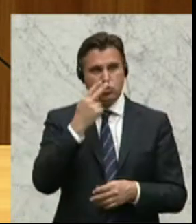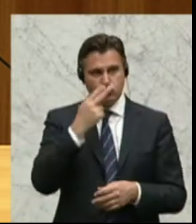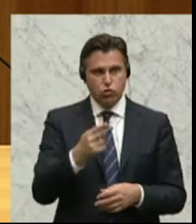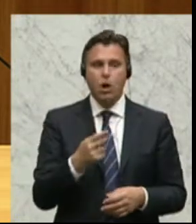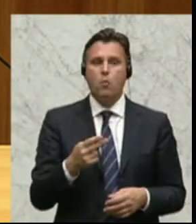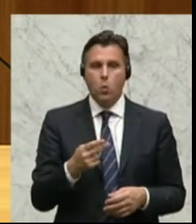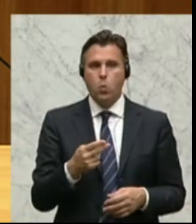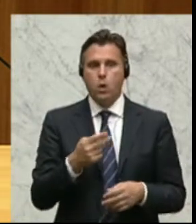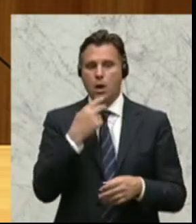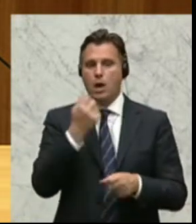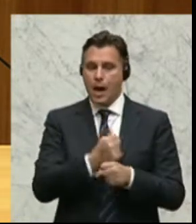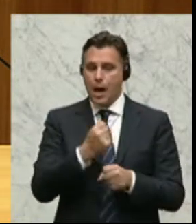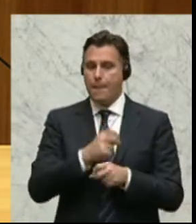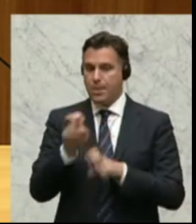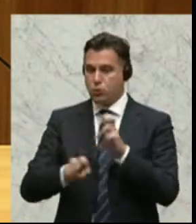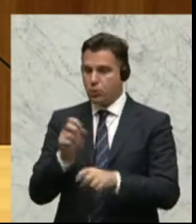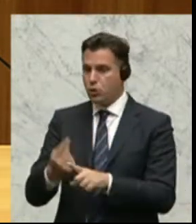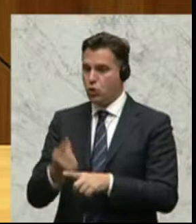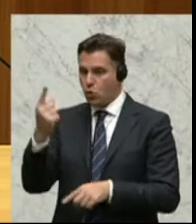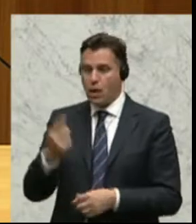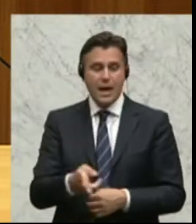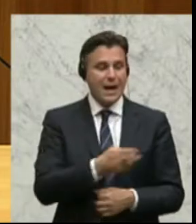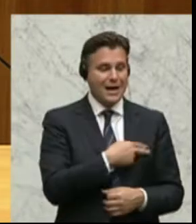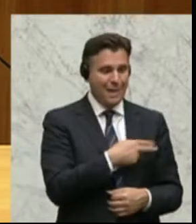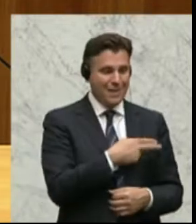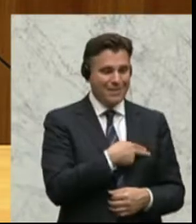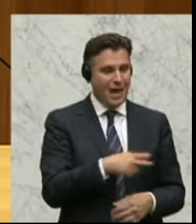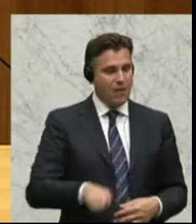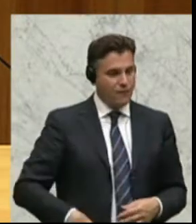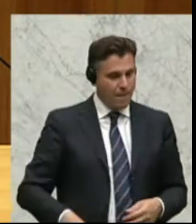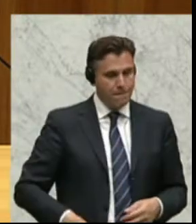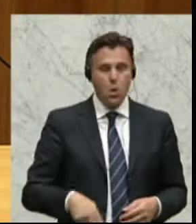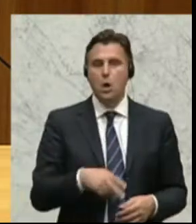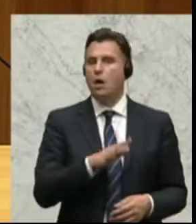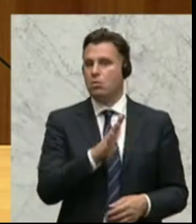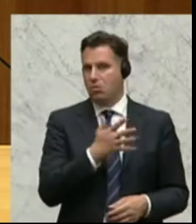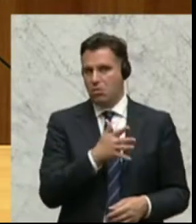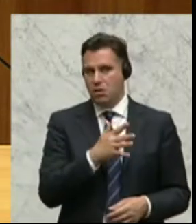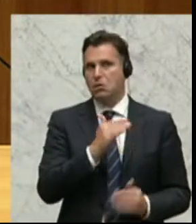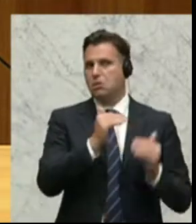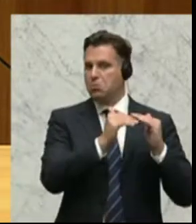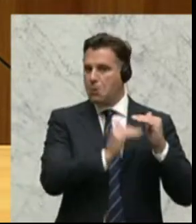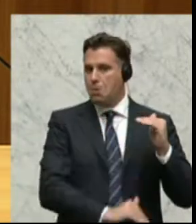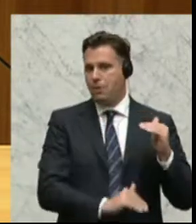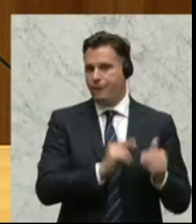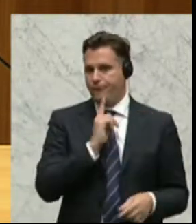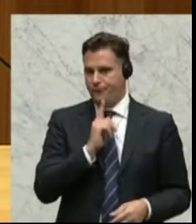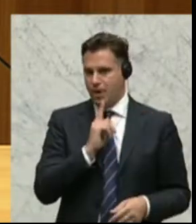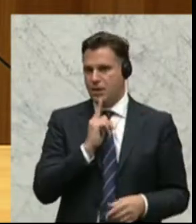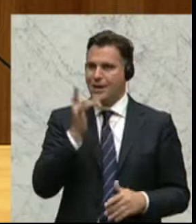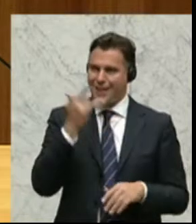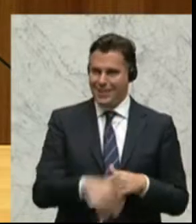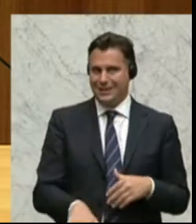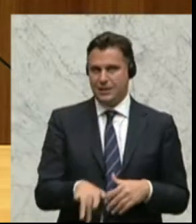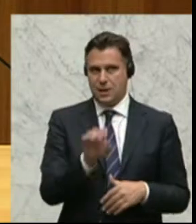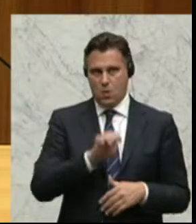Arbeitsbesteuerung sind wir hoch, bei der Kapitalbesteuerung, unserer Vermögensbesteuerung sind wir unter den Schlusslichtern in Europa und in der OECD-Welt, und